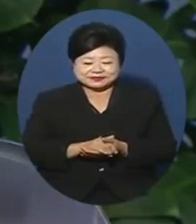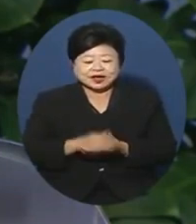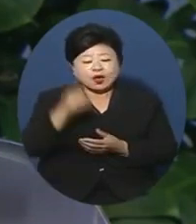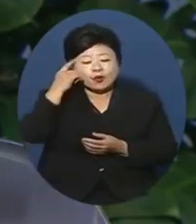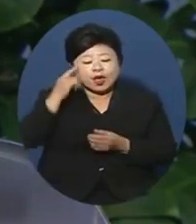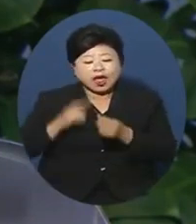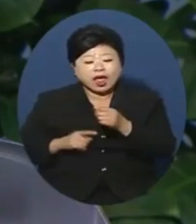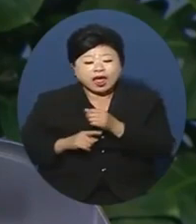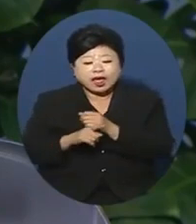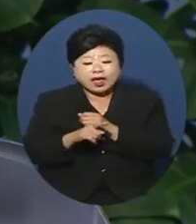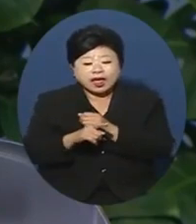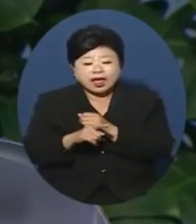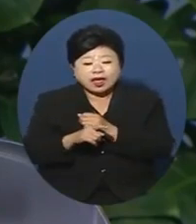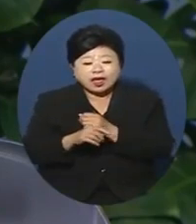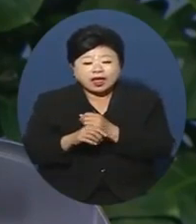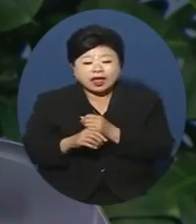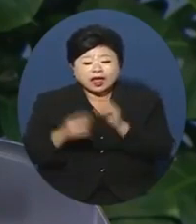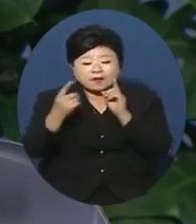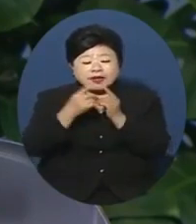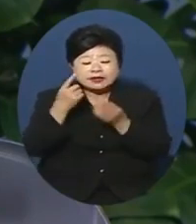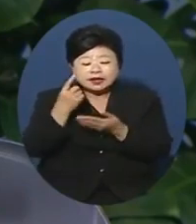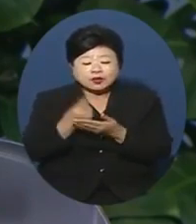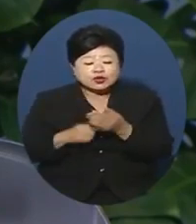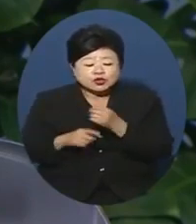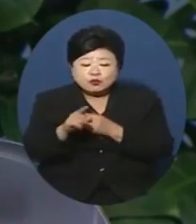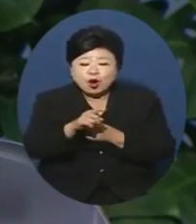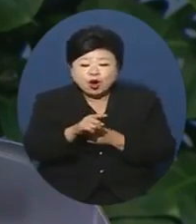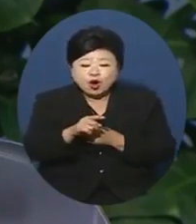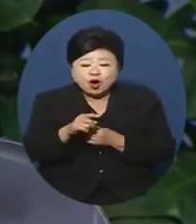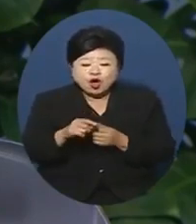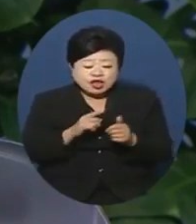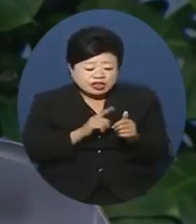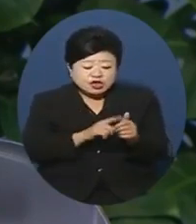왜 찾아왔냐? 니고데모는